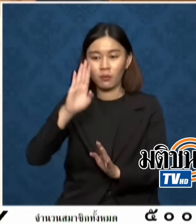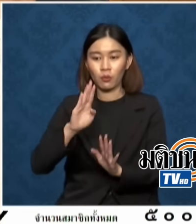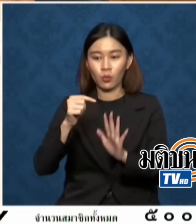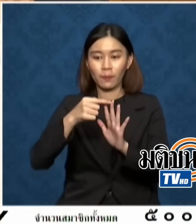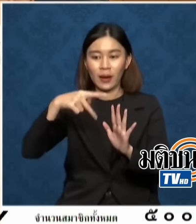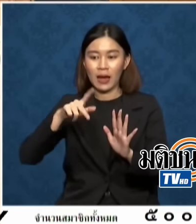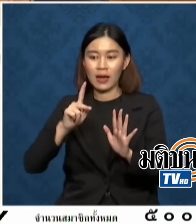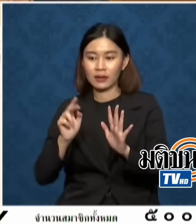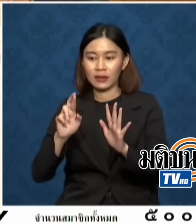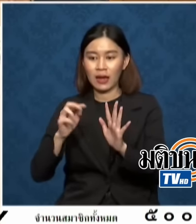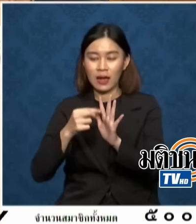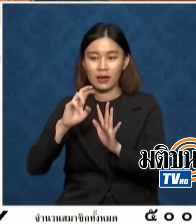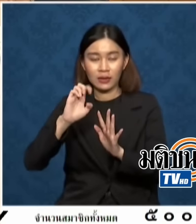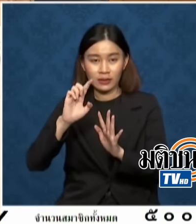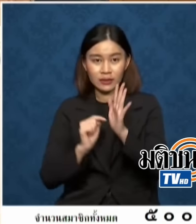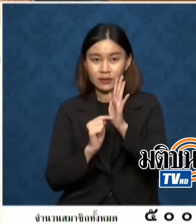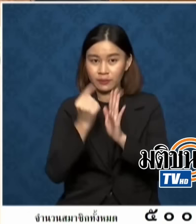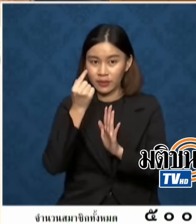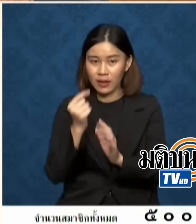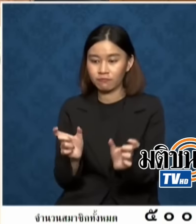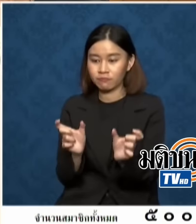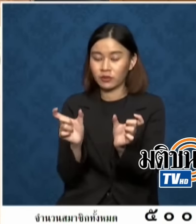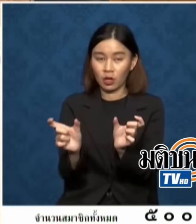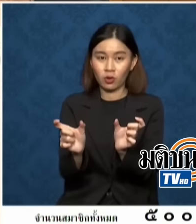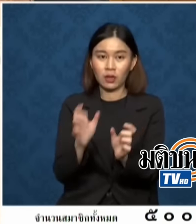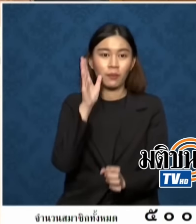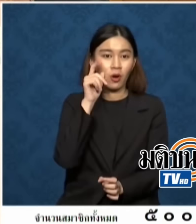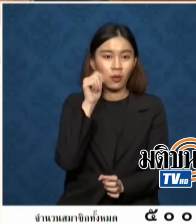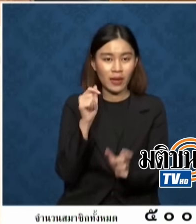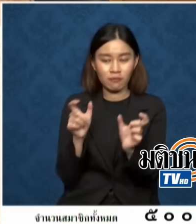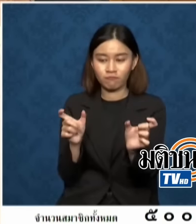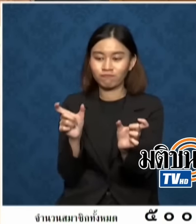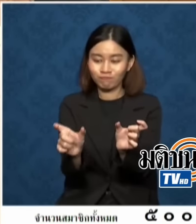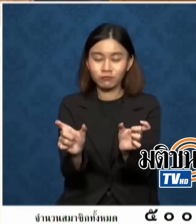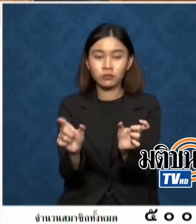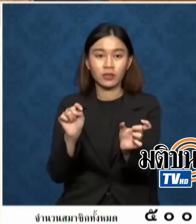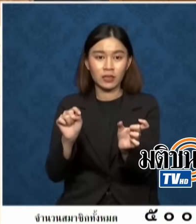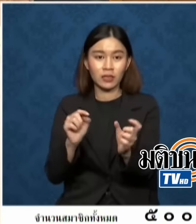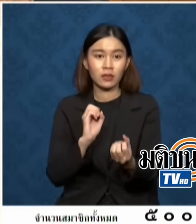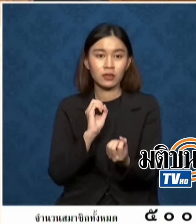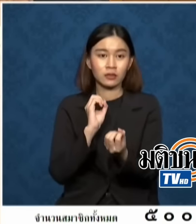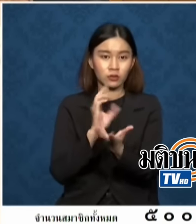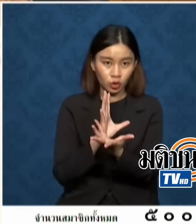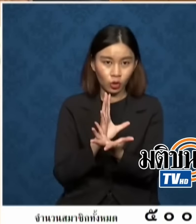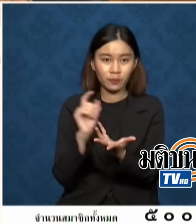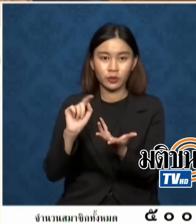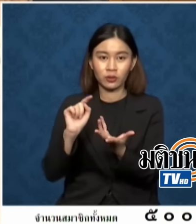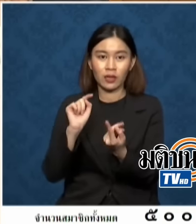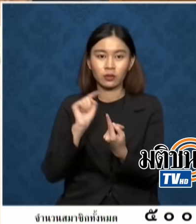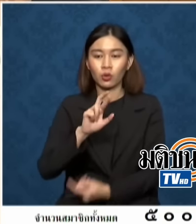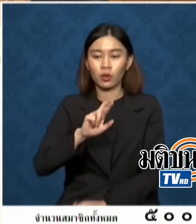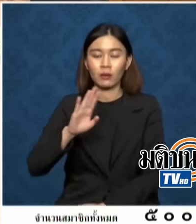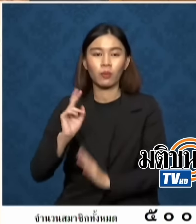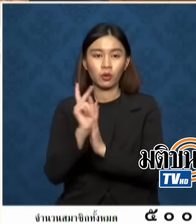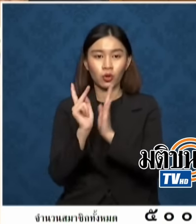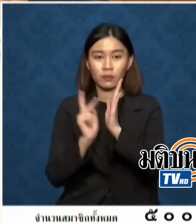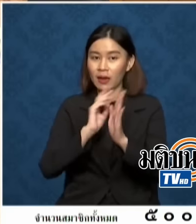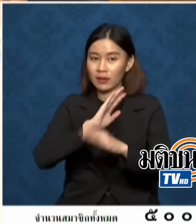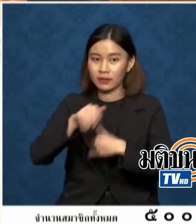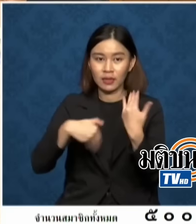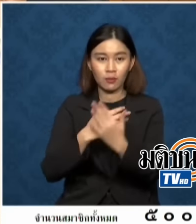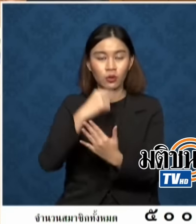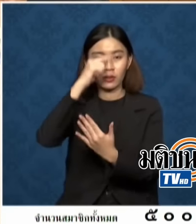กลงต่อจากคำว่าบิดามารดานั้นจะทำให้ส่งผลกระทบกับระบบกฎหมายทั้งหมด